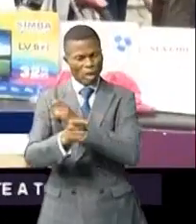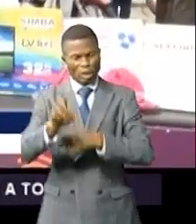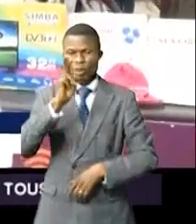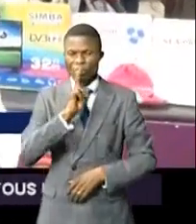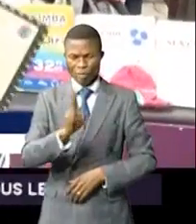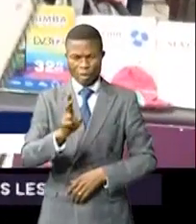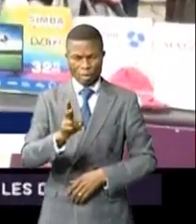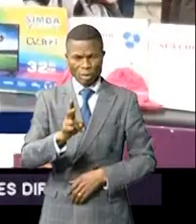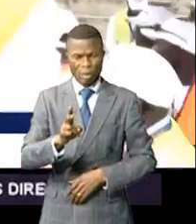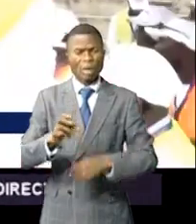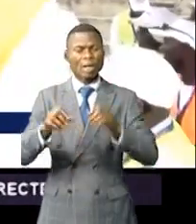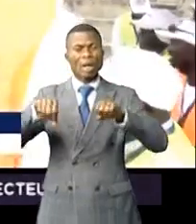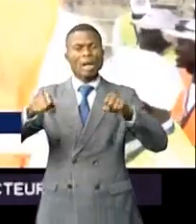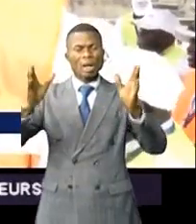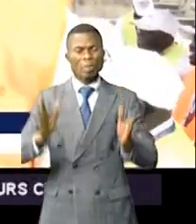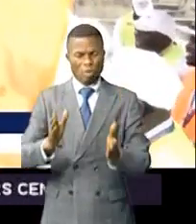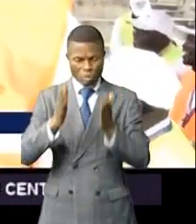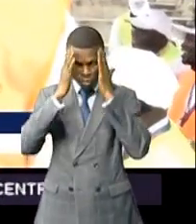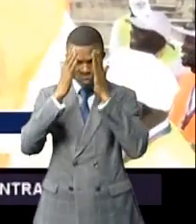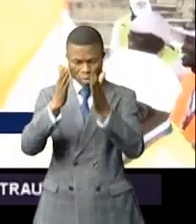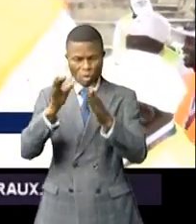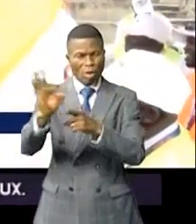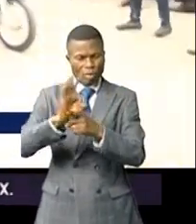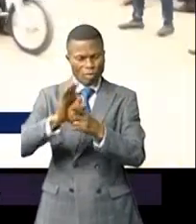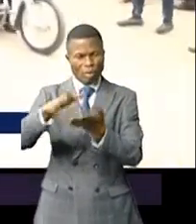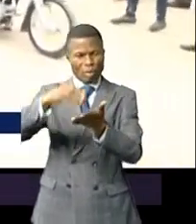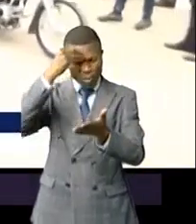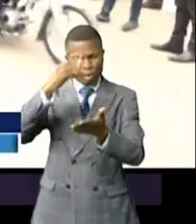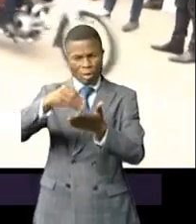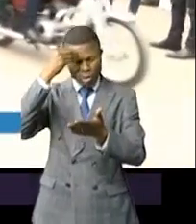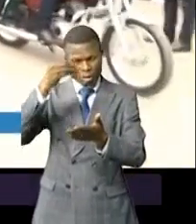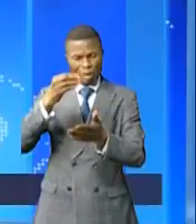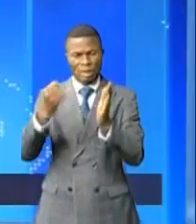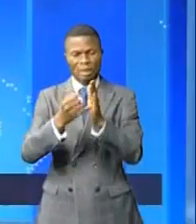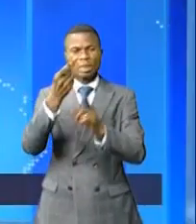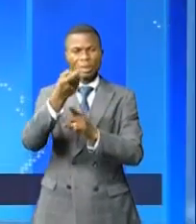Ces récipiendaires ont suivi avec intérêt cette formation pendant 6 mois.